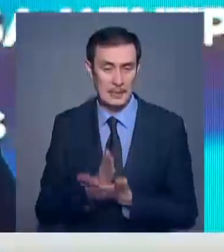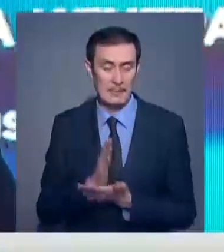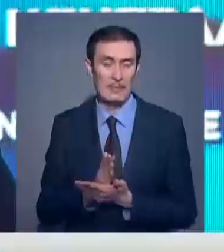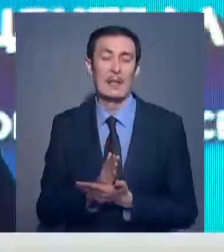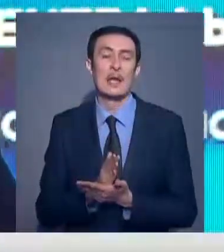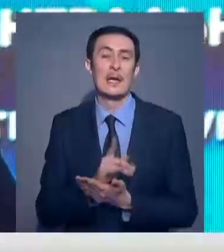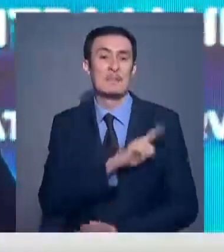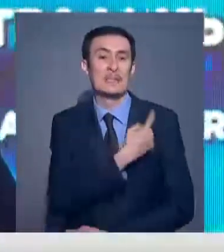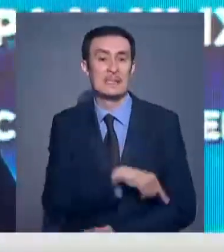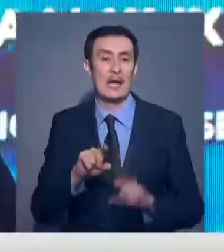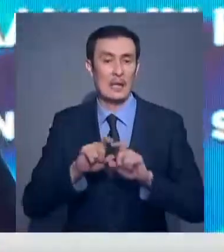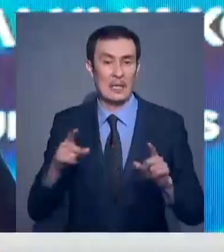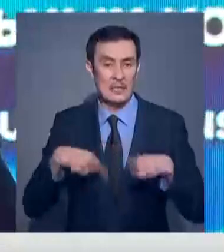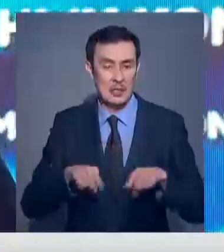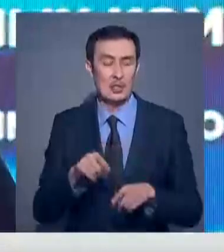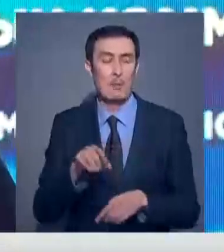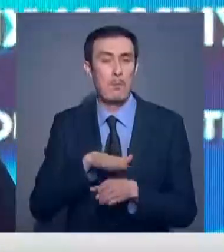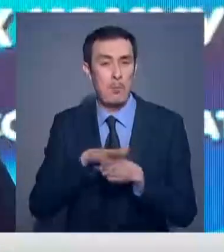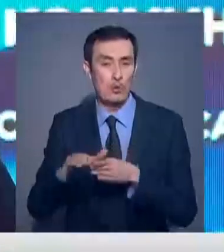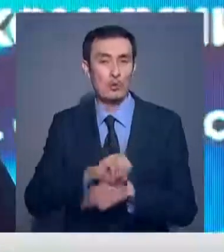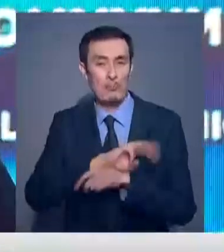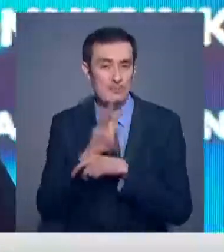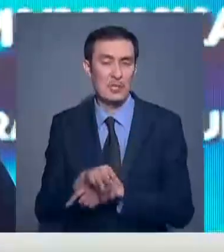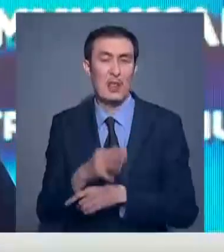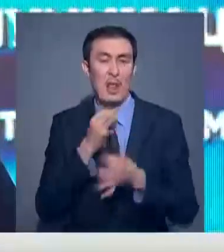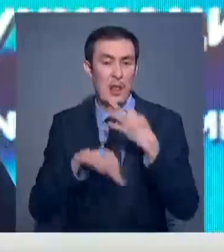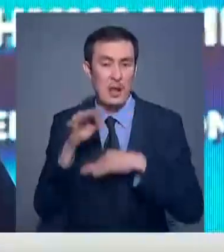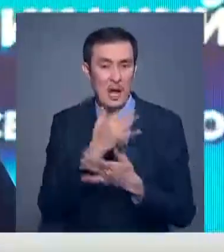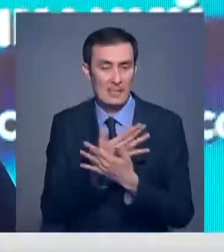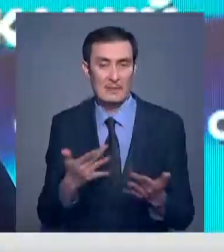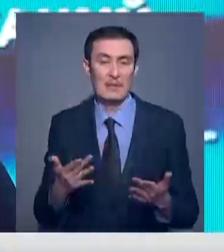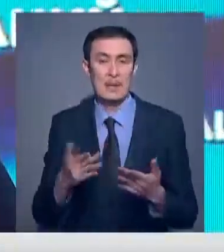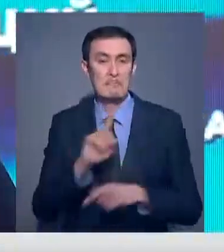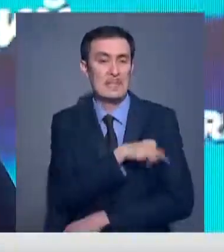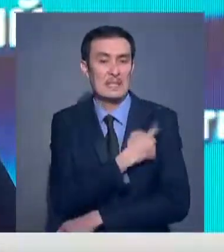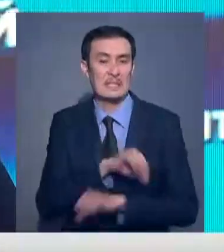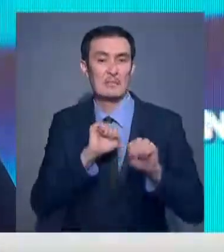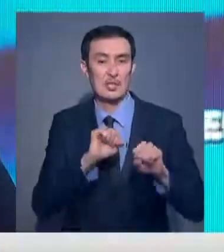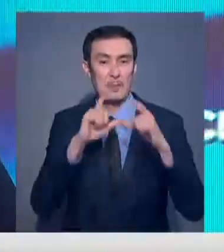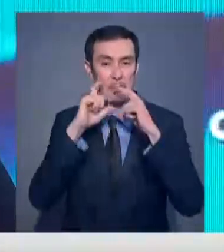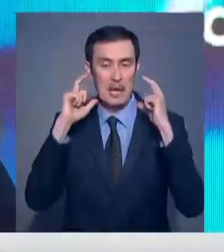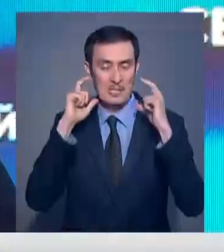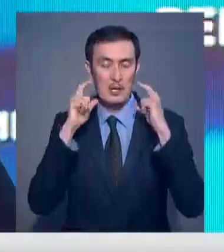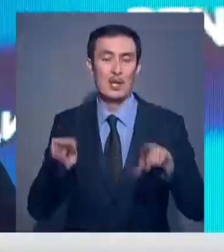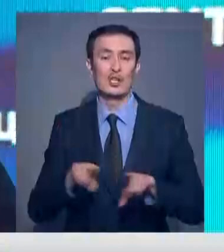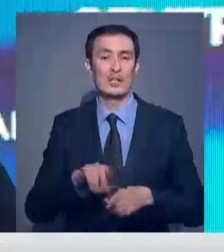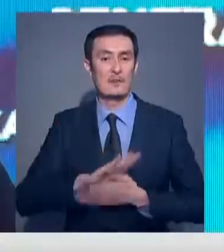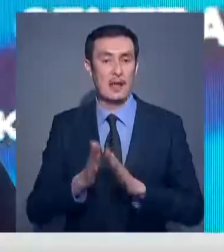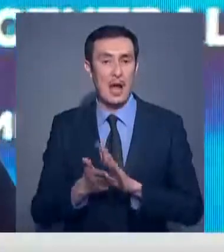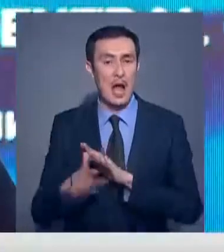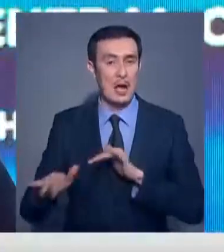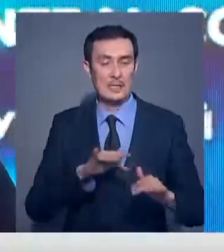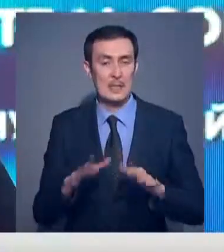Все медицинские организации тоже полностью обеспечены всеми лекарственными и медицинскими масками. Также в рамках акции